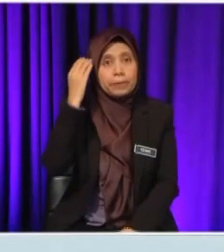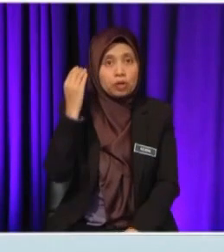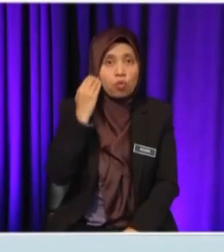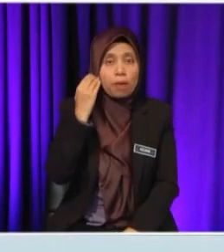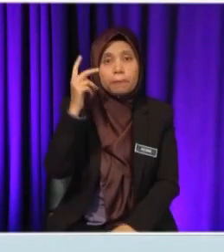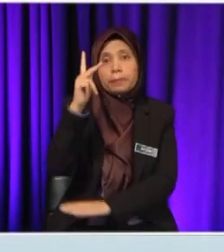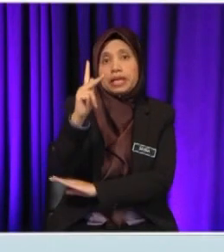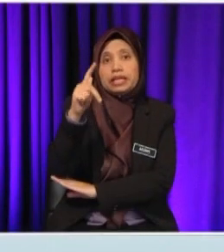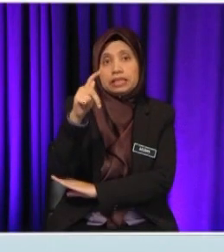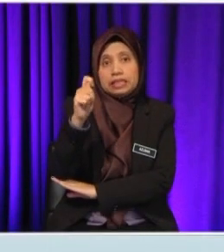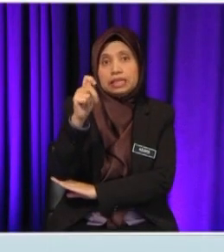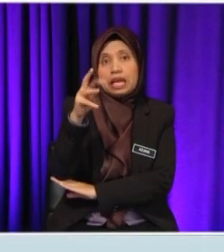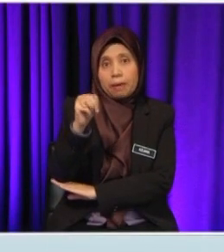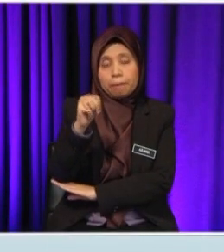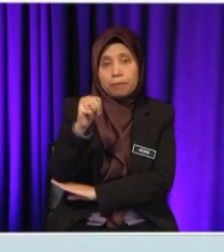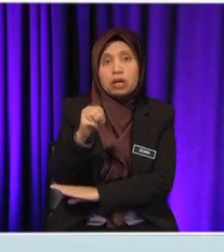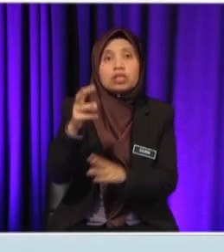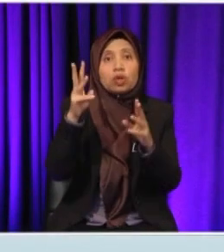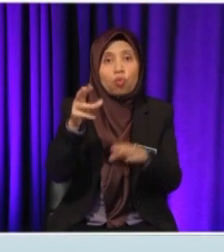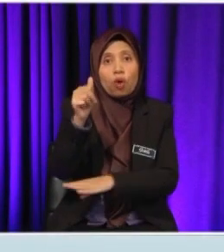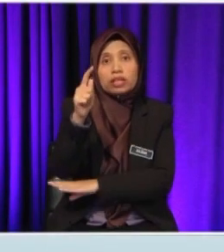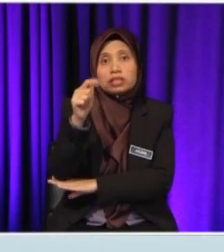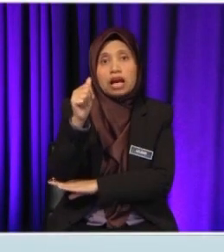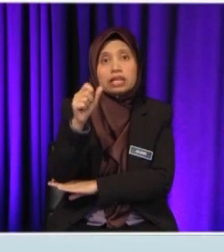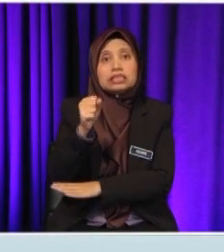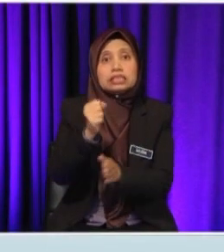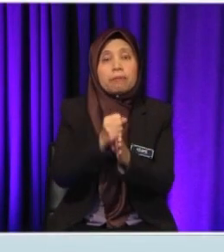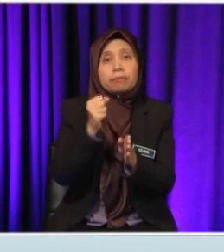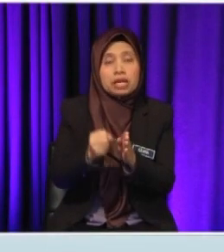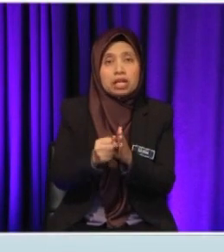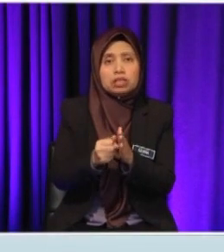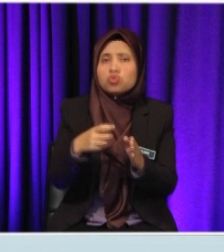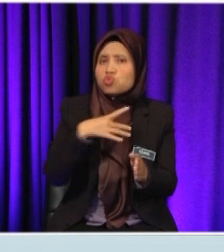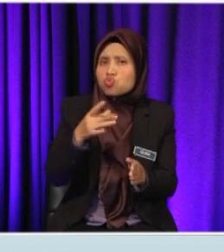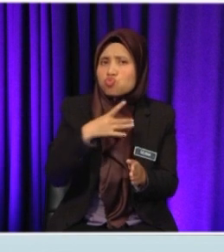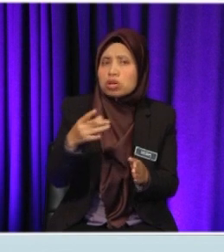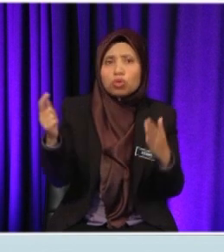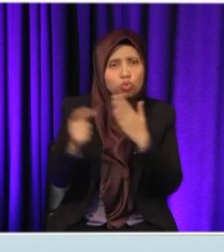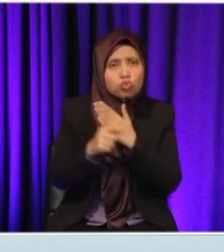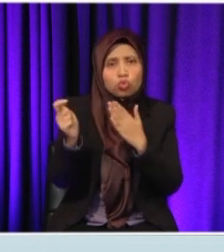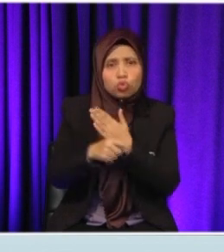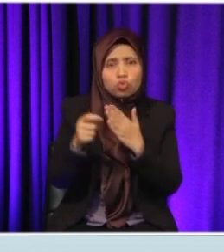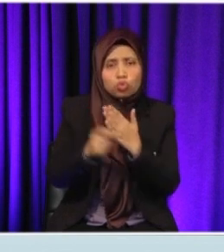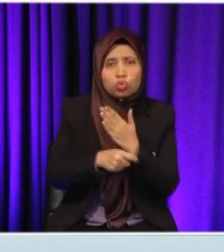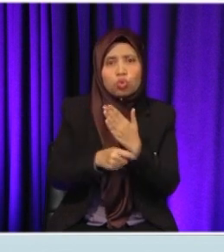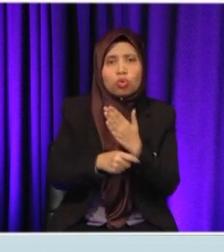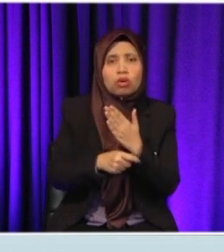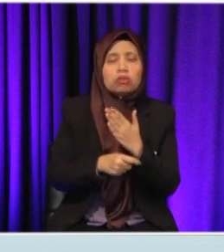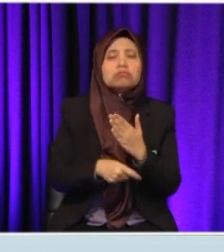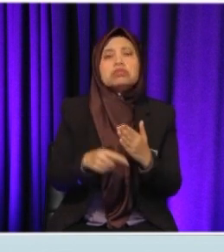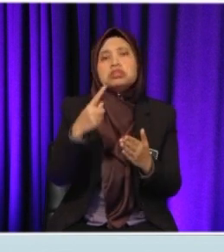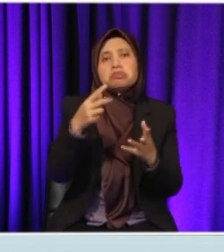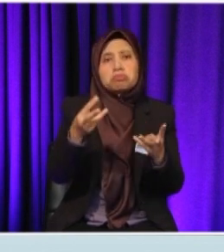api tanah tu sebagai watak sampingan. Seorang yang suka menuduh. Okey, beliau telah menuduh peguam tersebut memfailkan duit